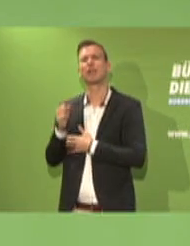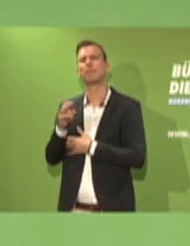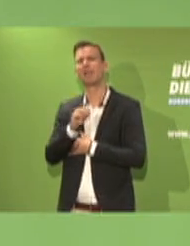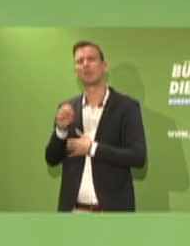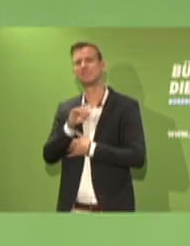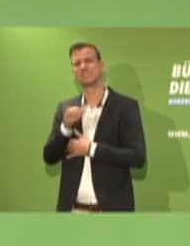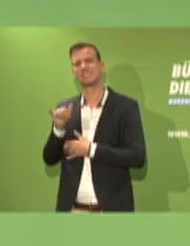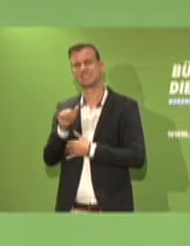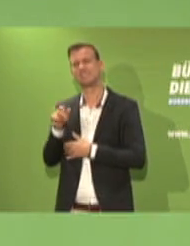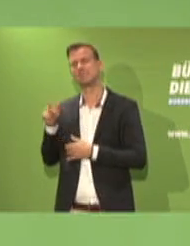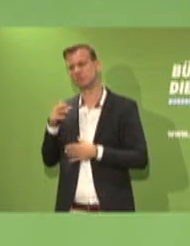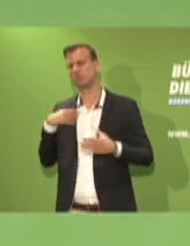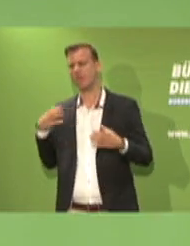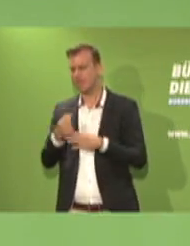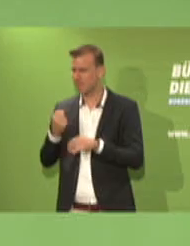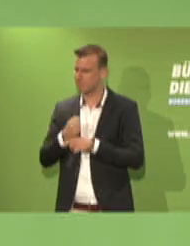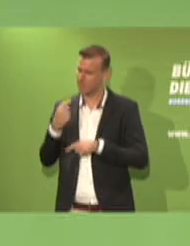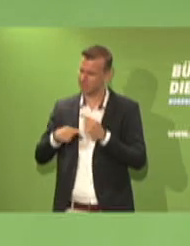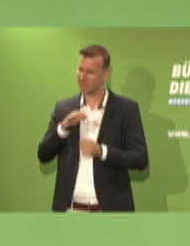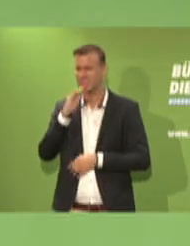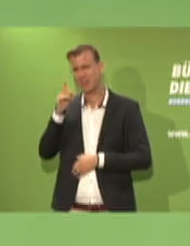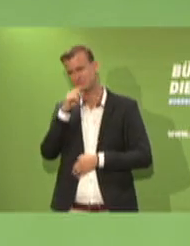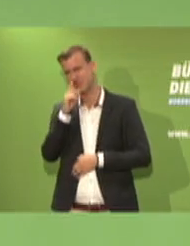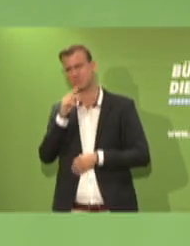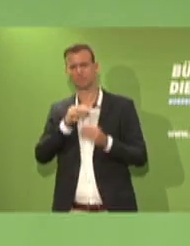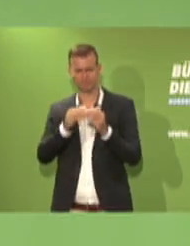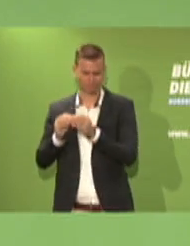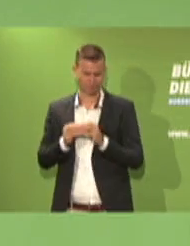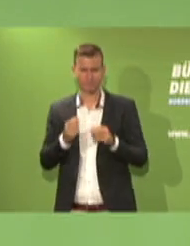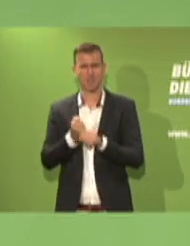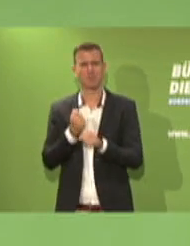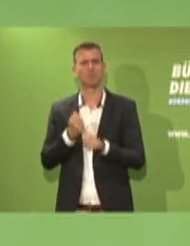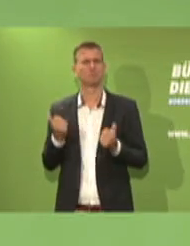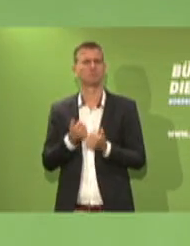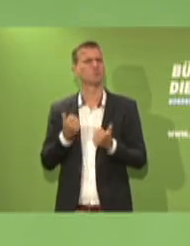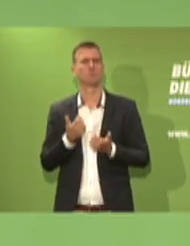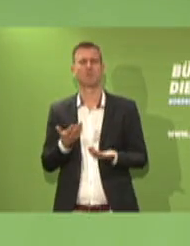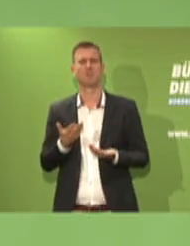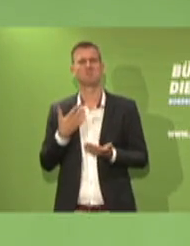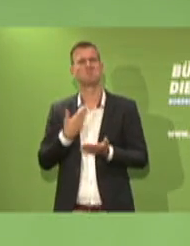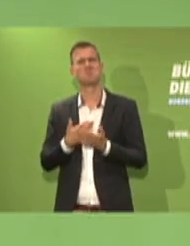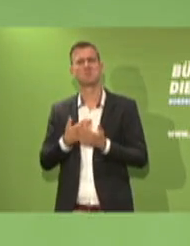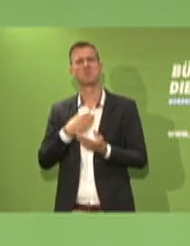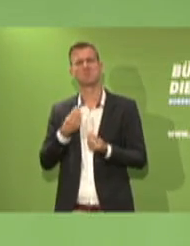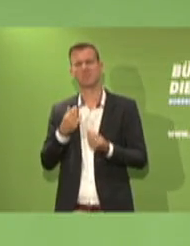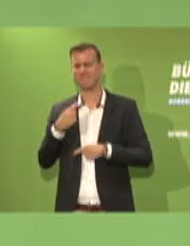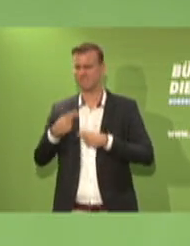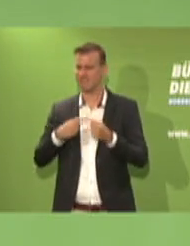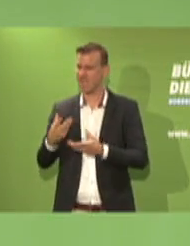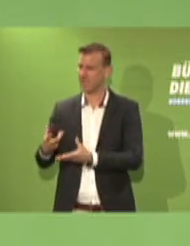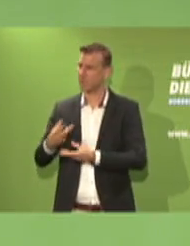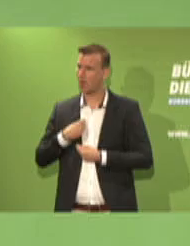Zensus. Das war sehr gut und das hat viel Spaß gemacht. Und es war auch sehr konstruktiv und ich glaube, dass wir auch die Verfahren, die zu uns gekommen sind, zu